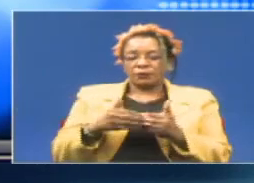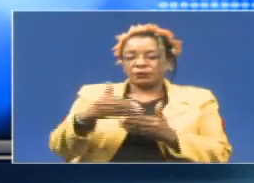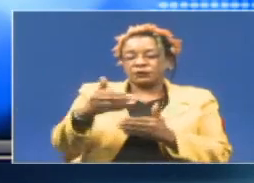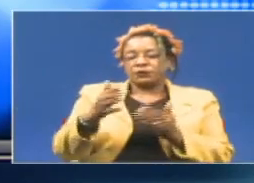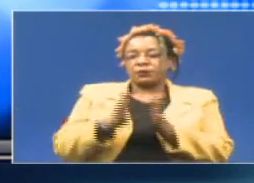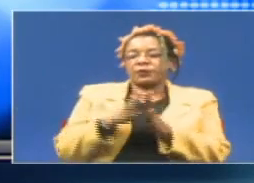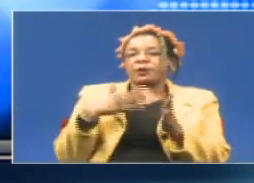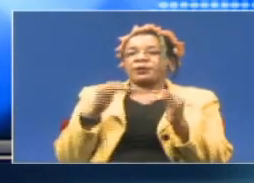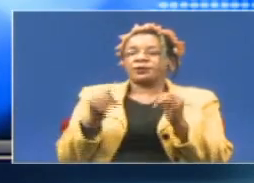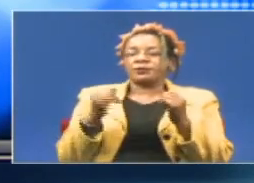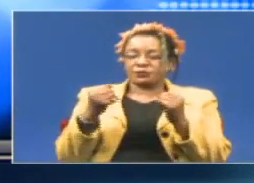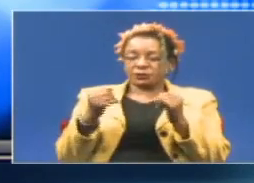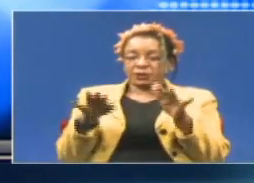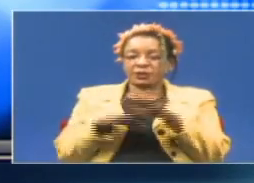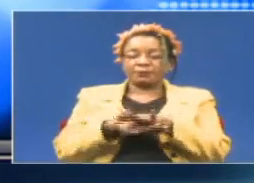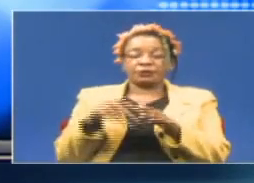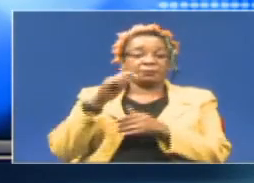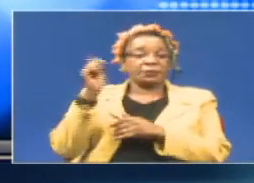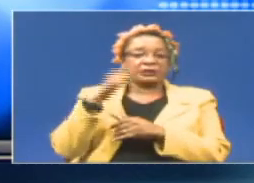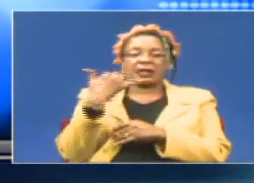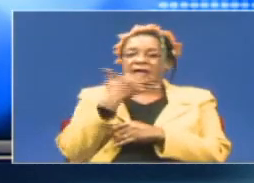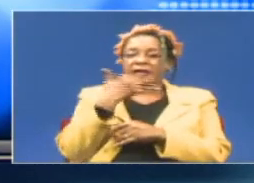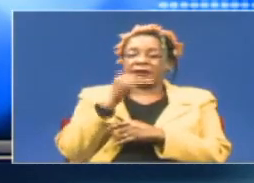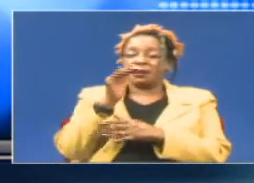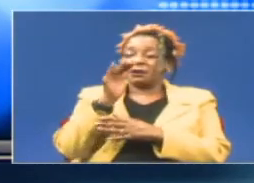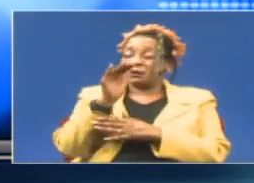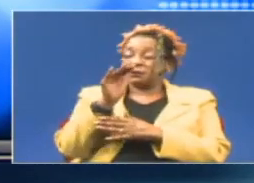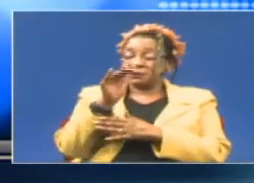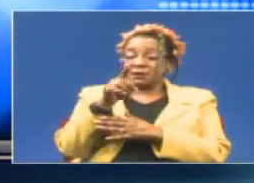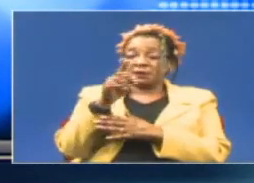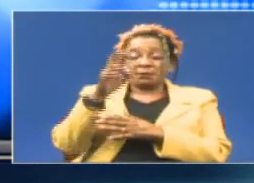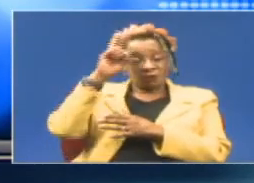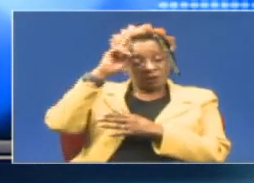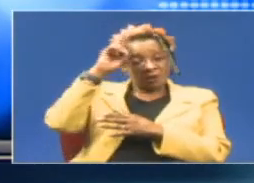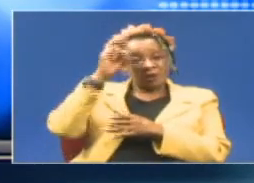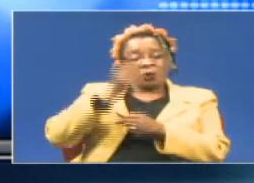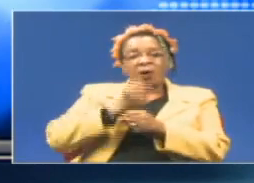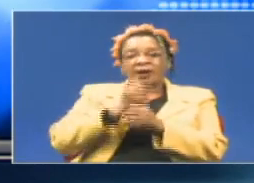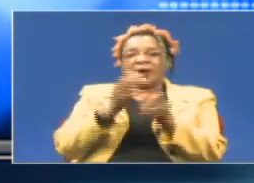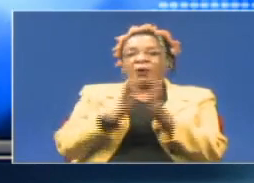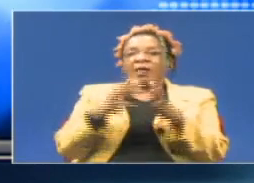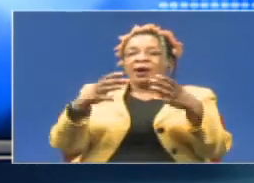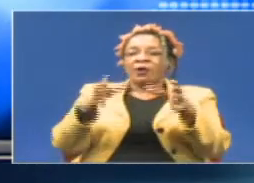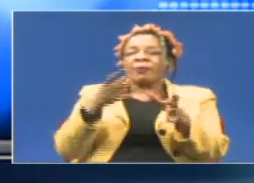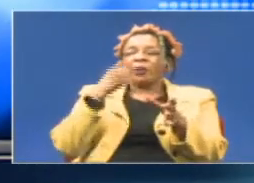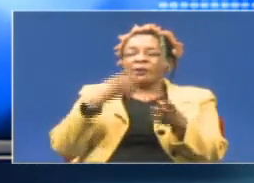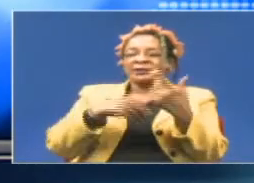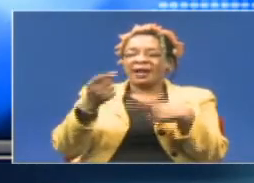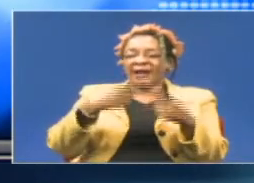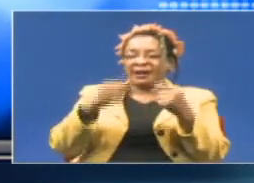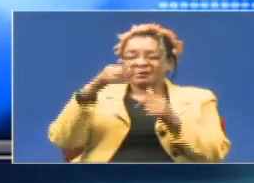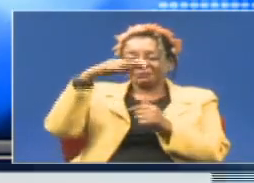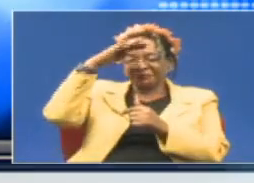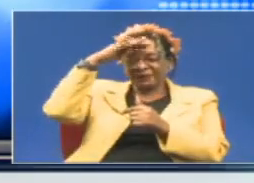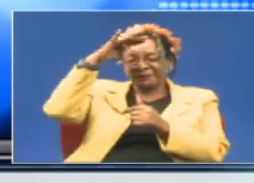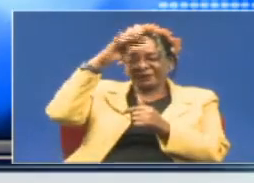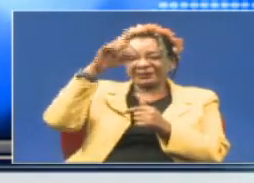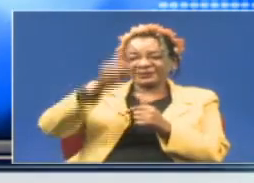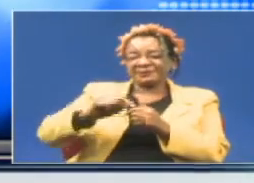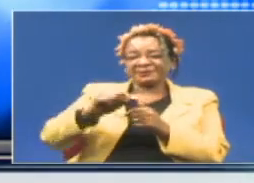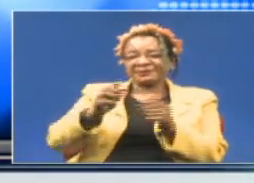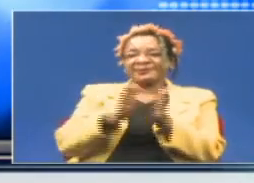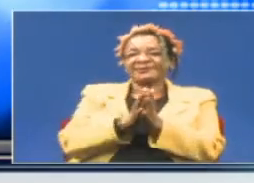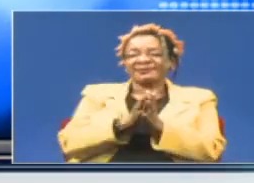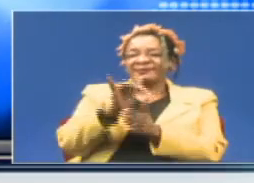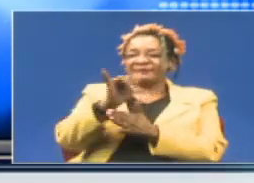Naibu Rais Rigathi Gachagua ameonya maafisa usalama dhidi ya kushirikiana na makundi yanayouza pombe haramu na dawa za kulevya vijijini.